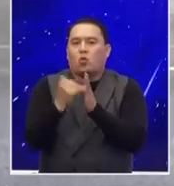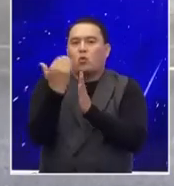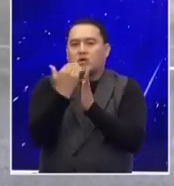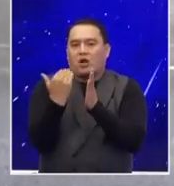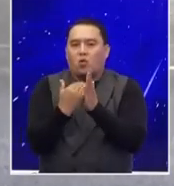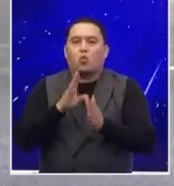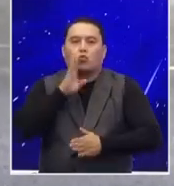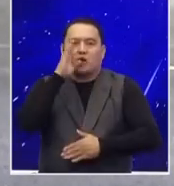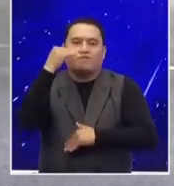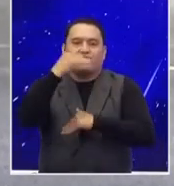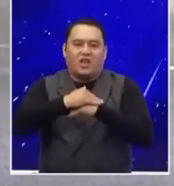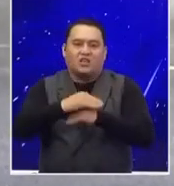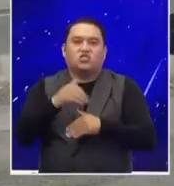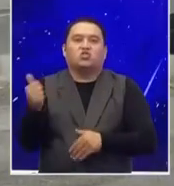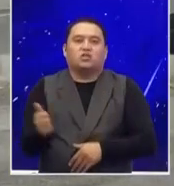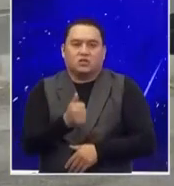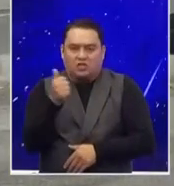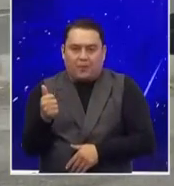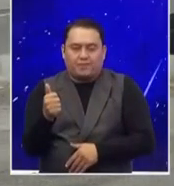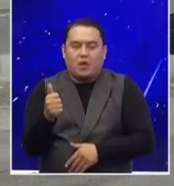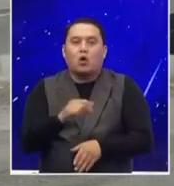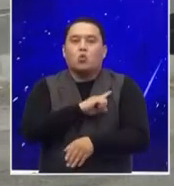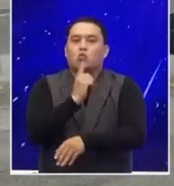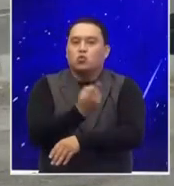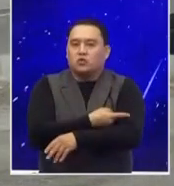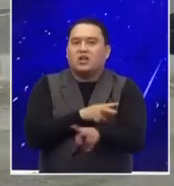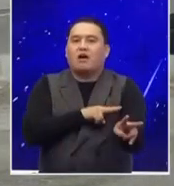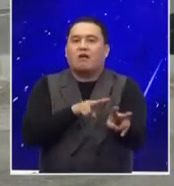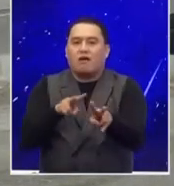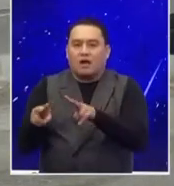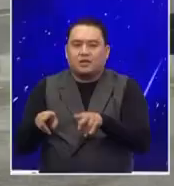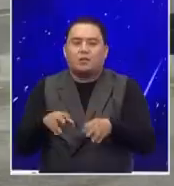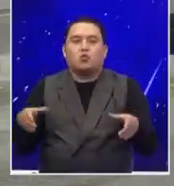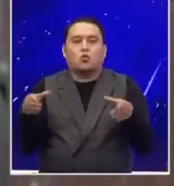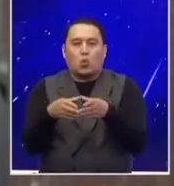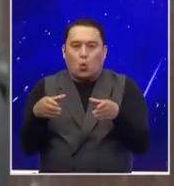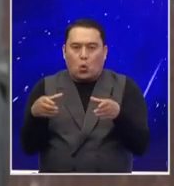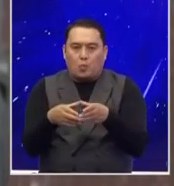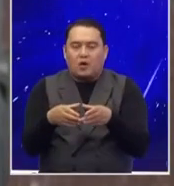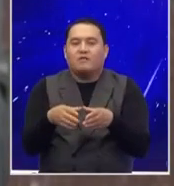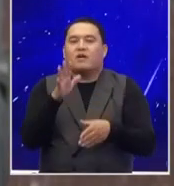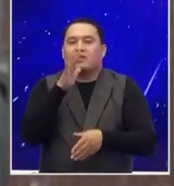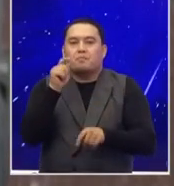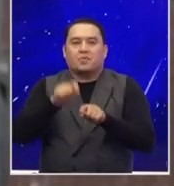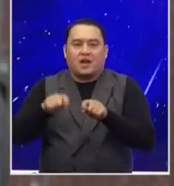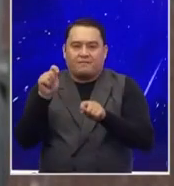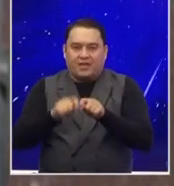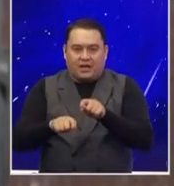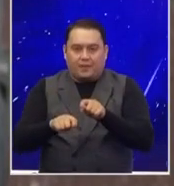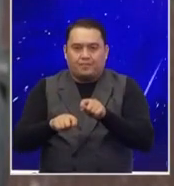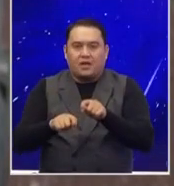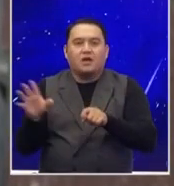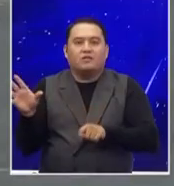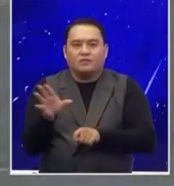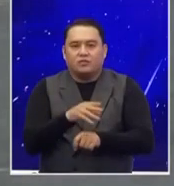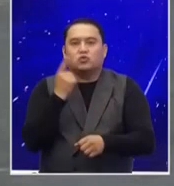графику в утренние и вечерние часы. Также усиливается контроль со стороны мониторинговых групп во время рейдовых проверок. Все